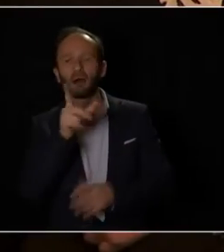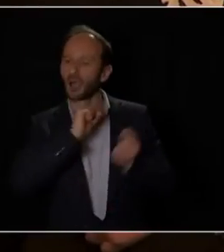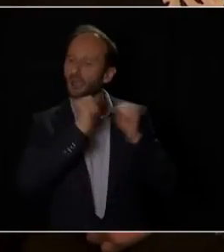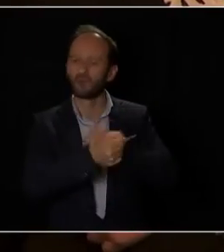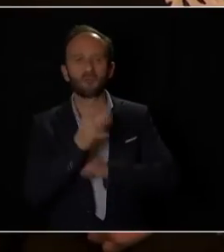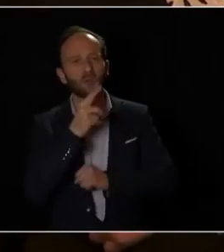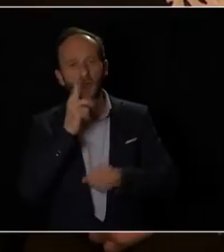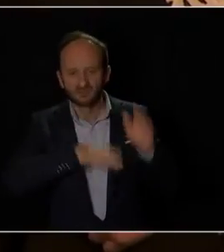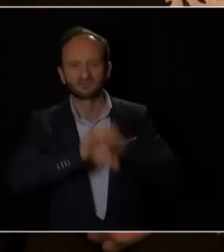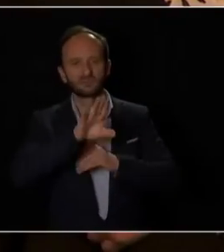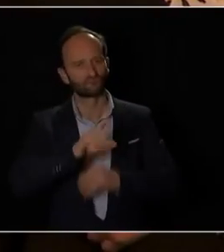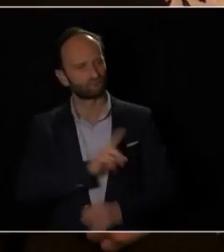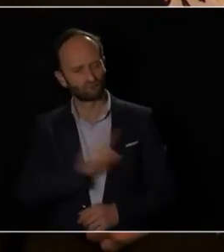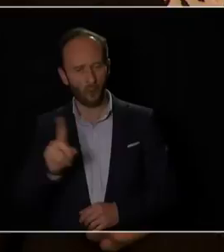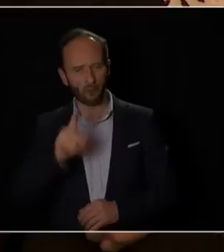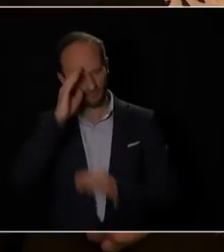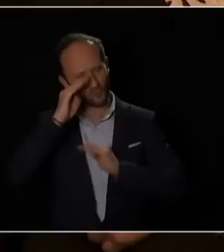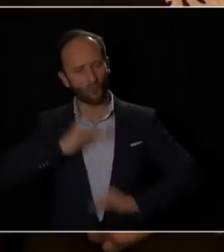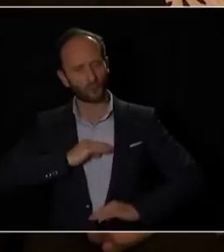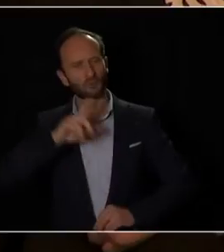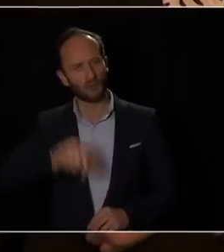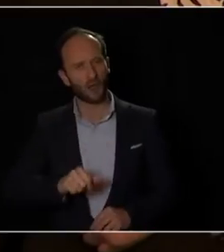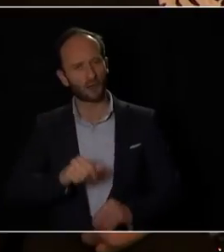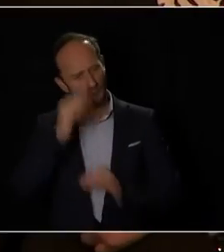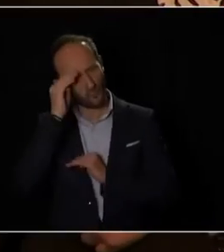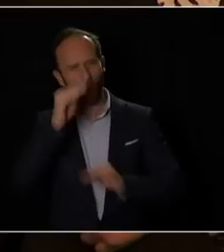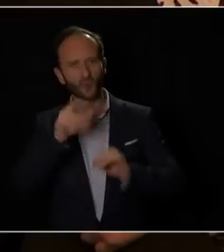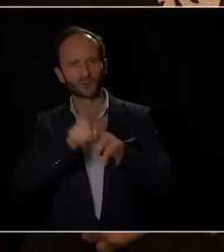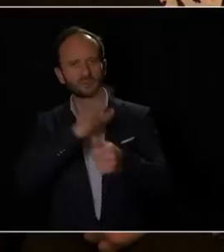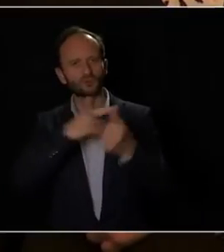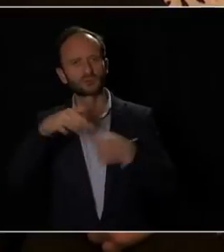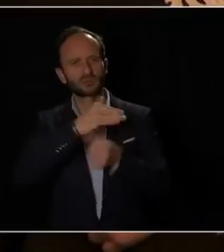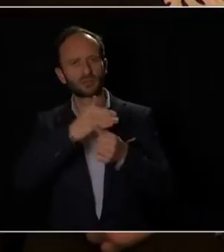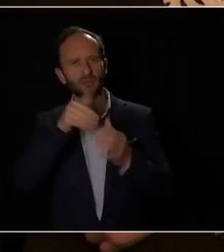redresser. J'ai confiance, oui, j'ai confiance dans la société française, dans